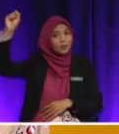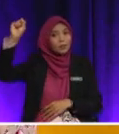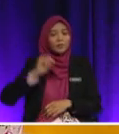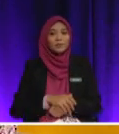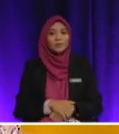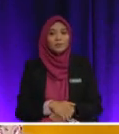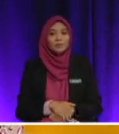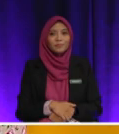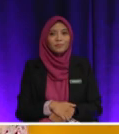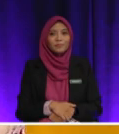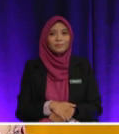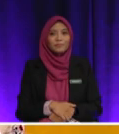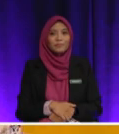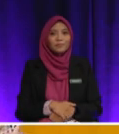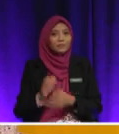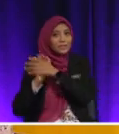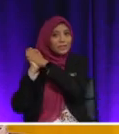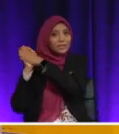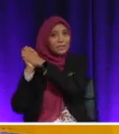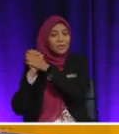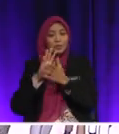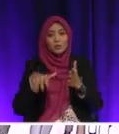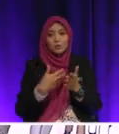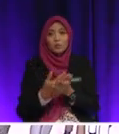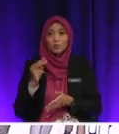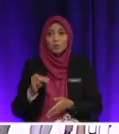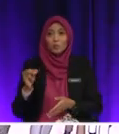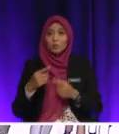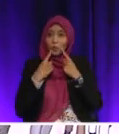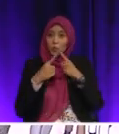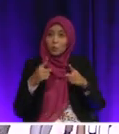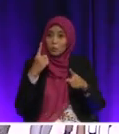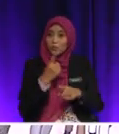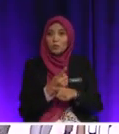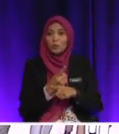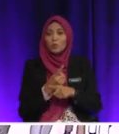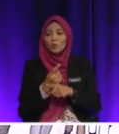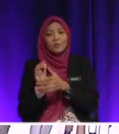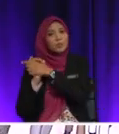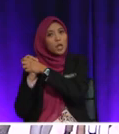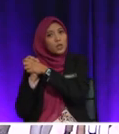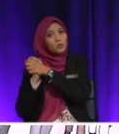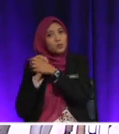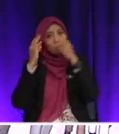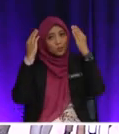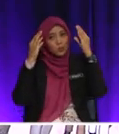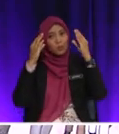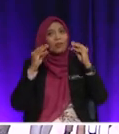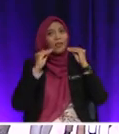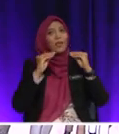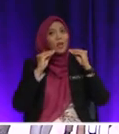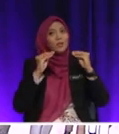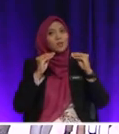itu dia oke Tania kepada murid-murid yang menjawab dengan bentuk sebentar tadi dan tanya juga kepada Cikgu karena mengajar mereka dengan